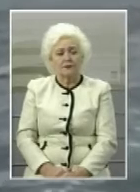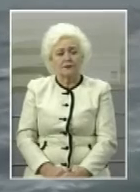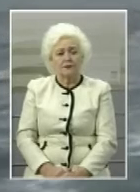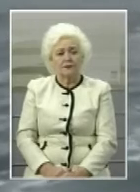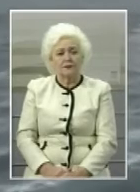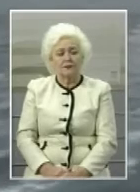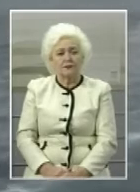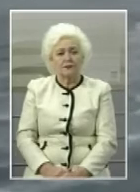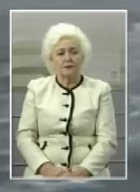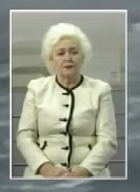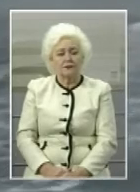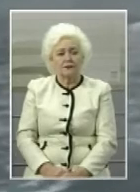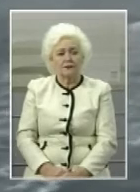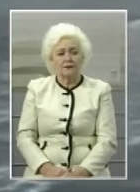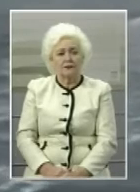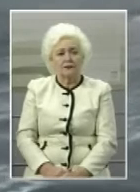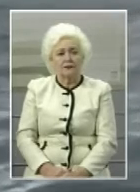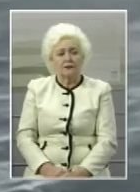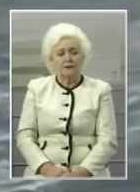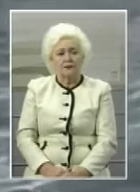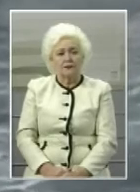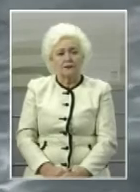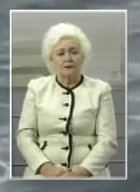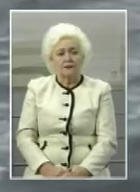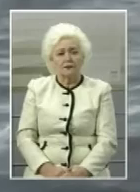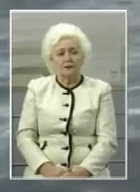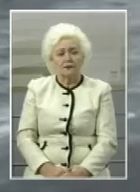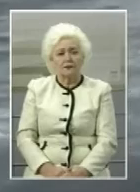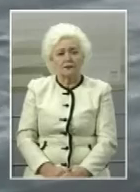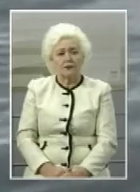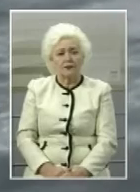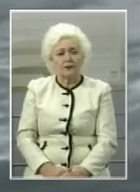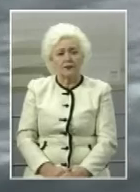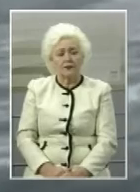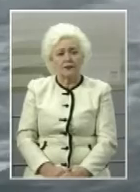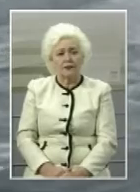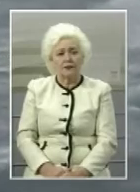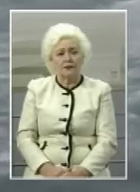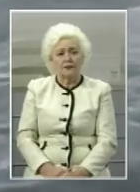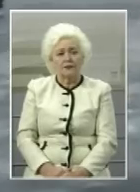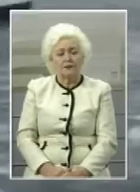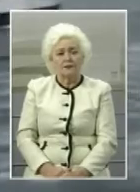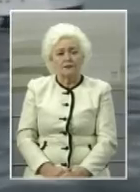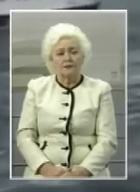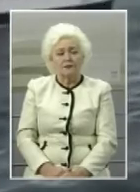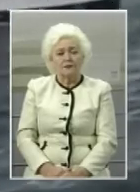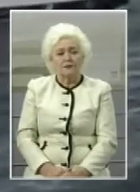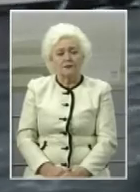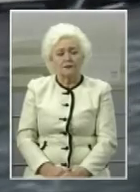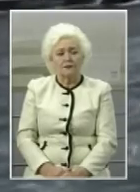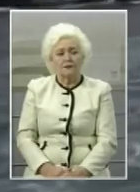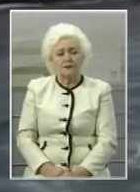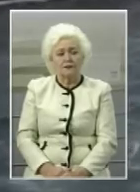лево 10, стой машина! Стой машина! Есть лево 10. Лево набор! Есть лево набор. Руль лево